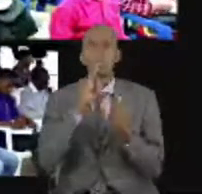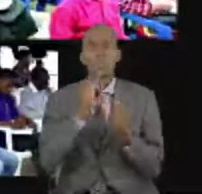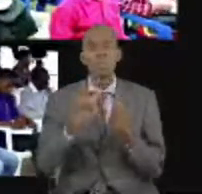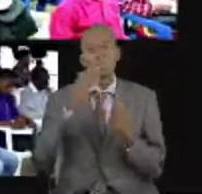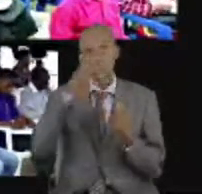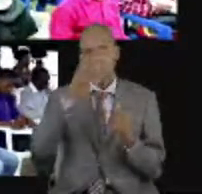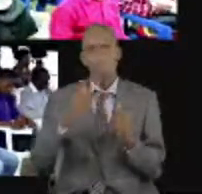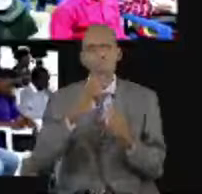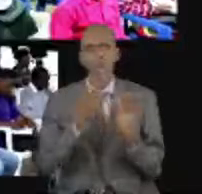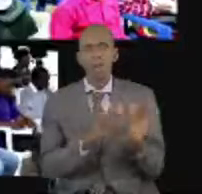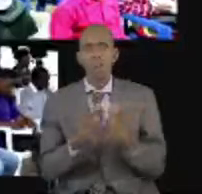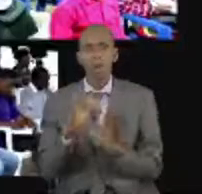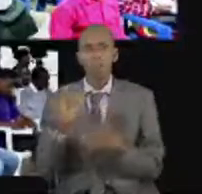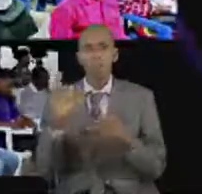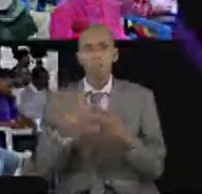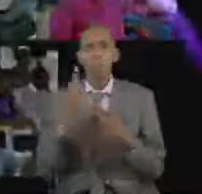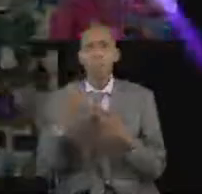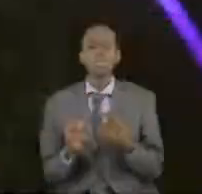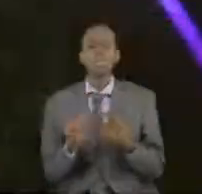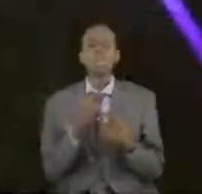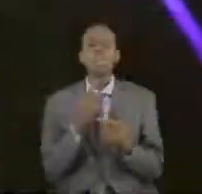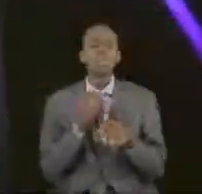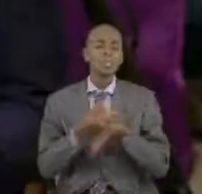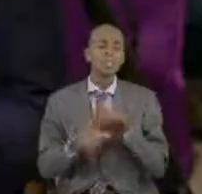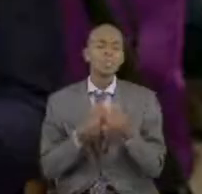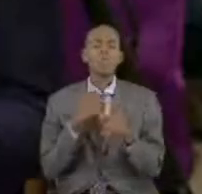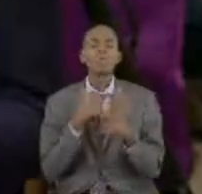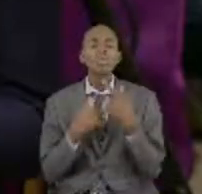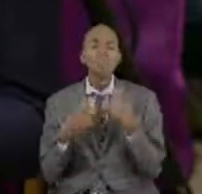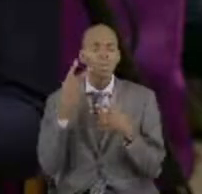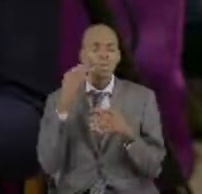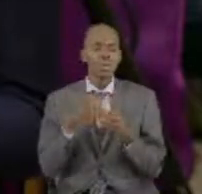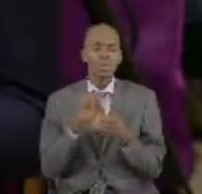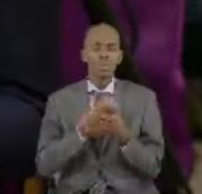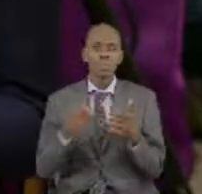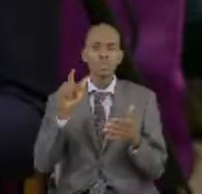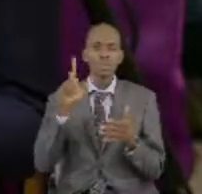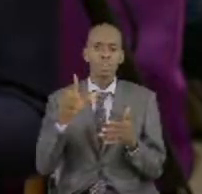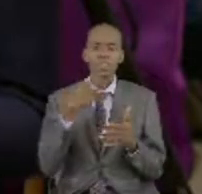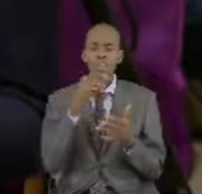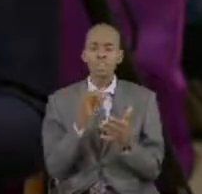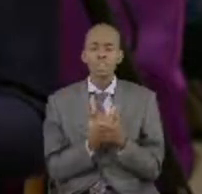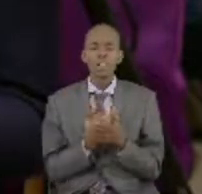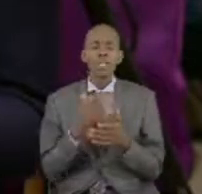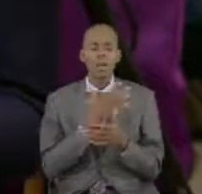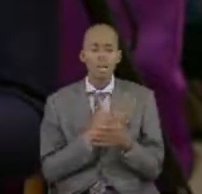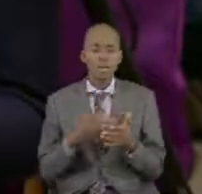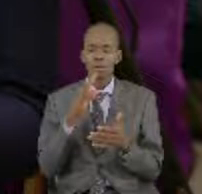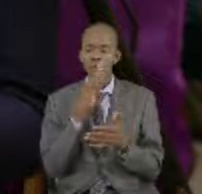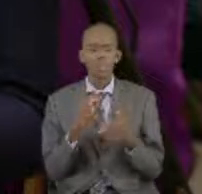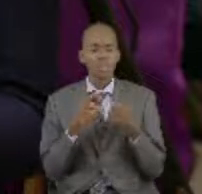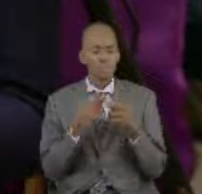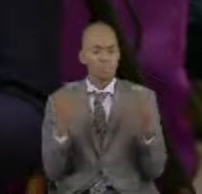corrompt par les convoitises trompeuses. » Verset 23, « À être renouvelé. »